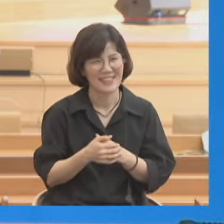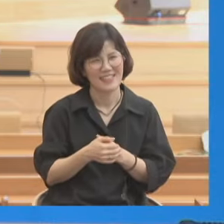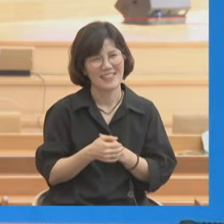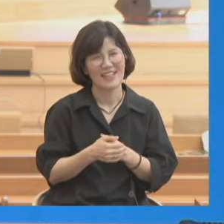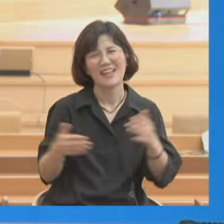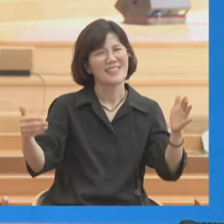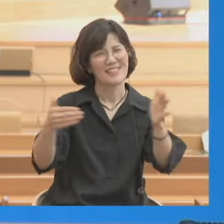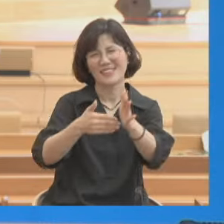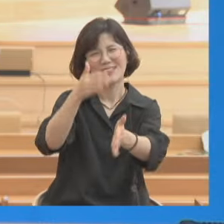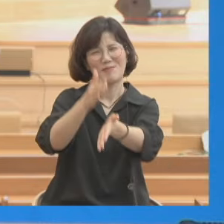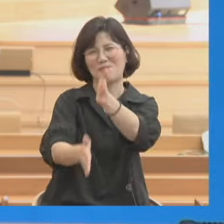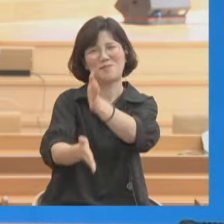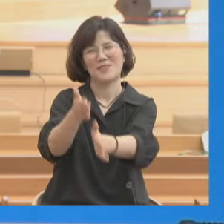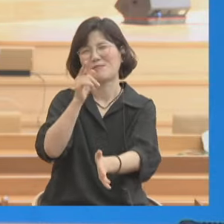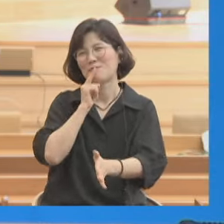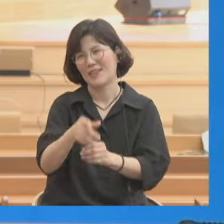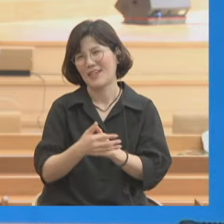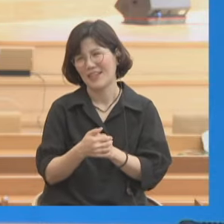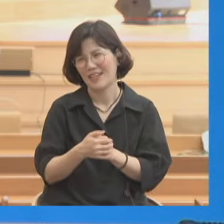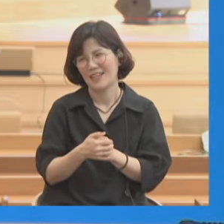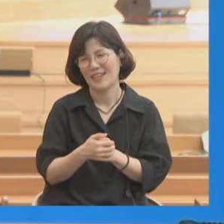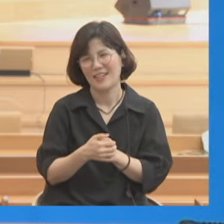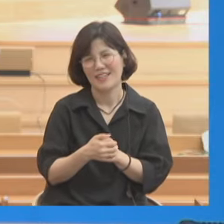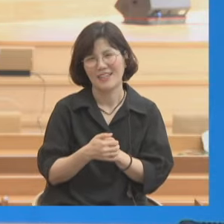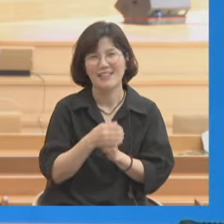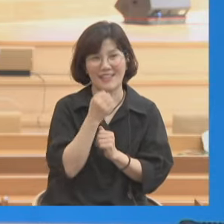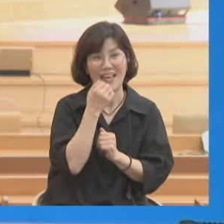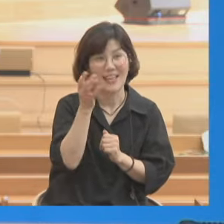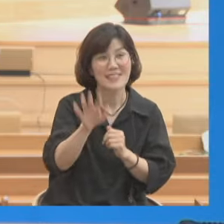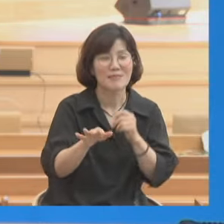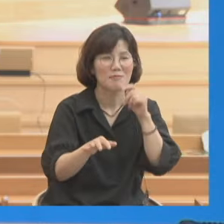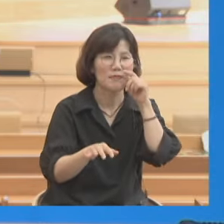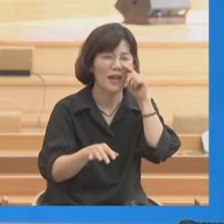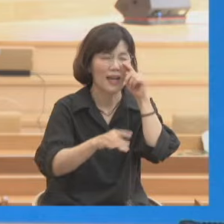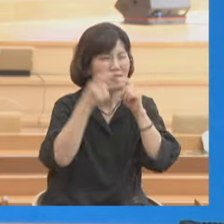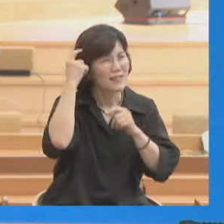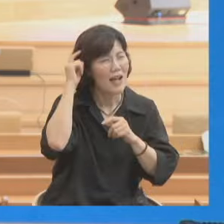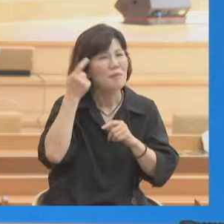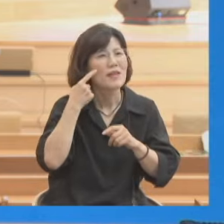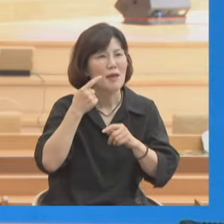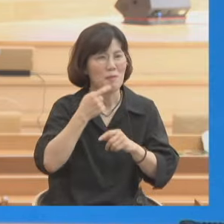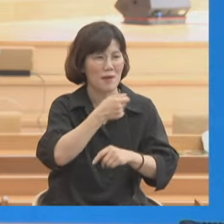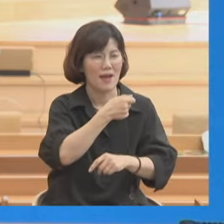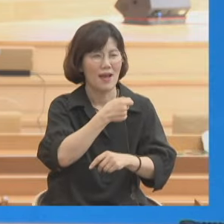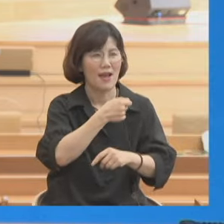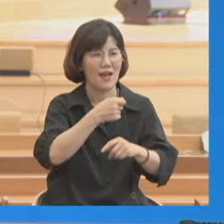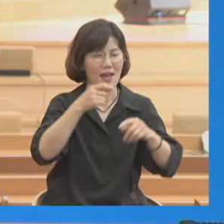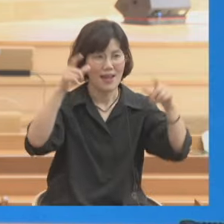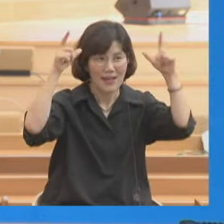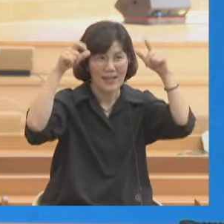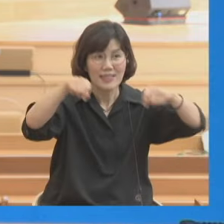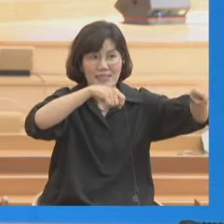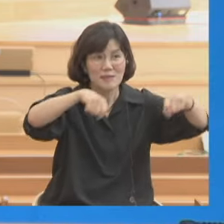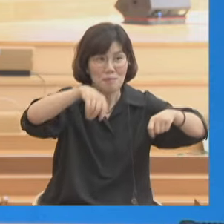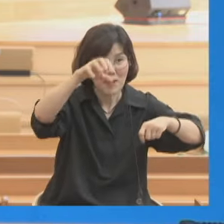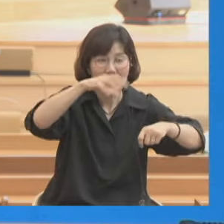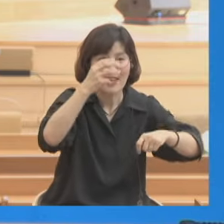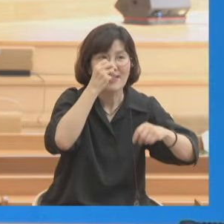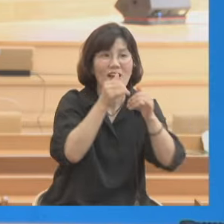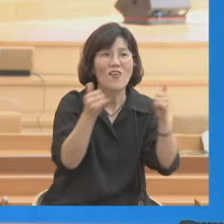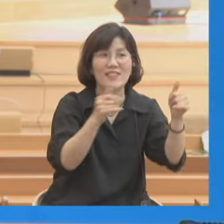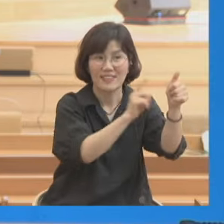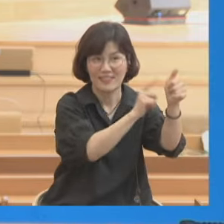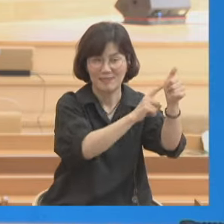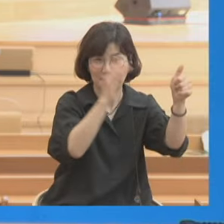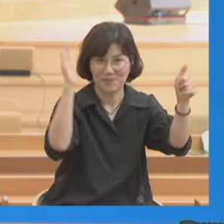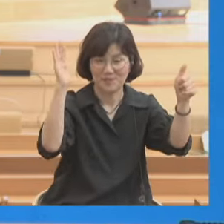끝도 없다 그 말인 거예요. 아이러니하지만 여러분 묵상해 보세요. 스페인의 한 성자가 그런 말을 했어요. 원하는